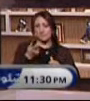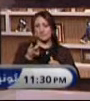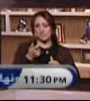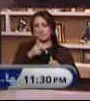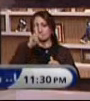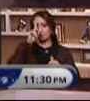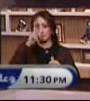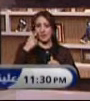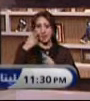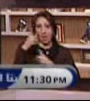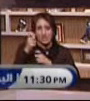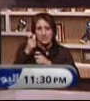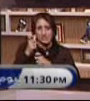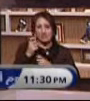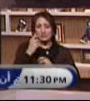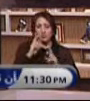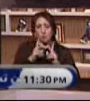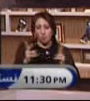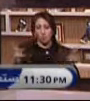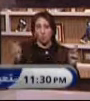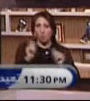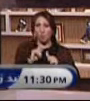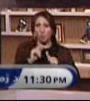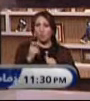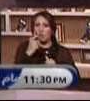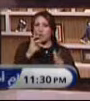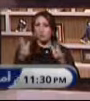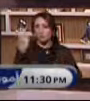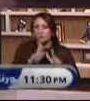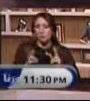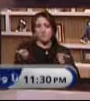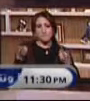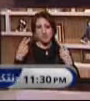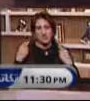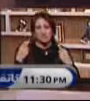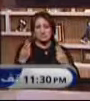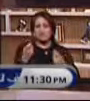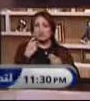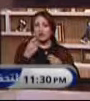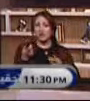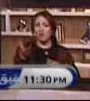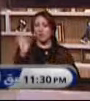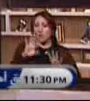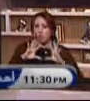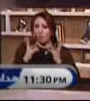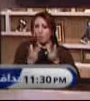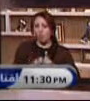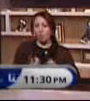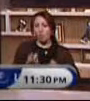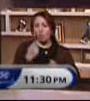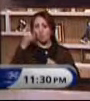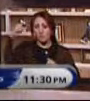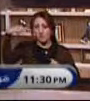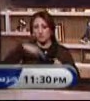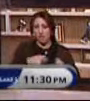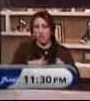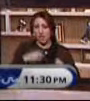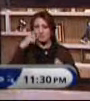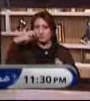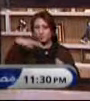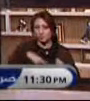وحسد وضغينة وعجب ورياء وامن المكر ويأس من رحمة، كل تجمع